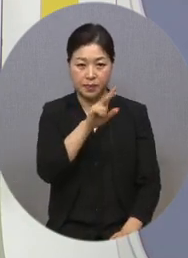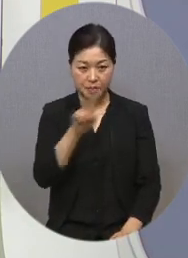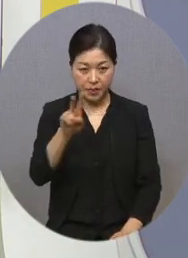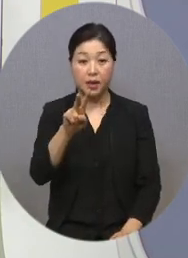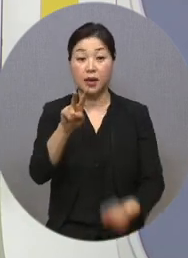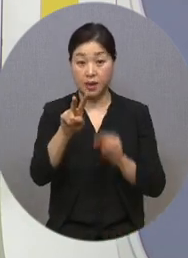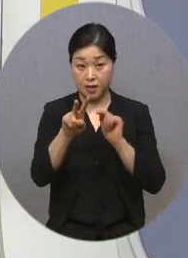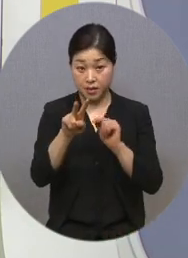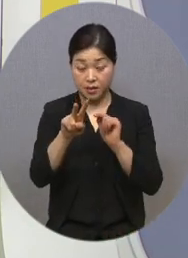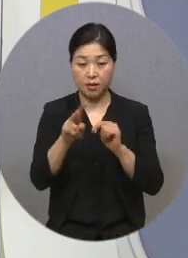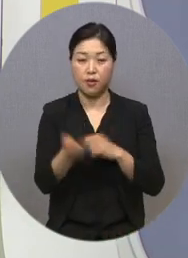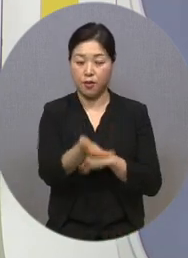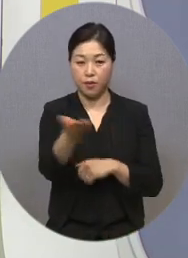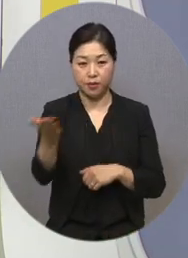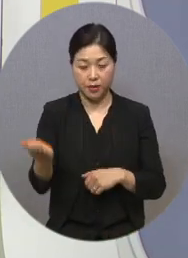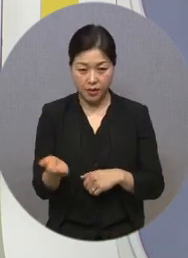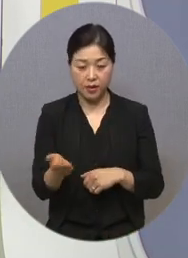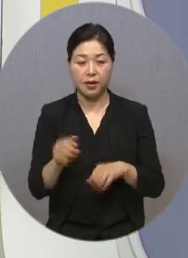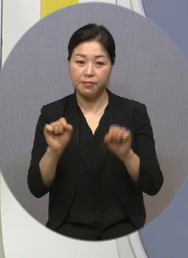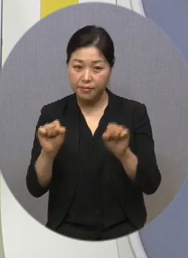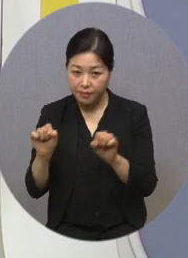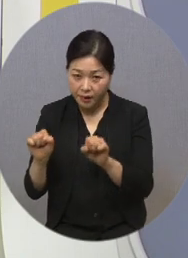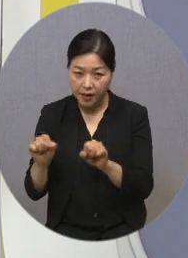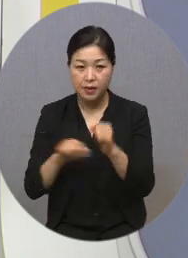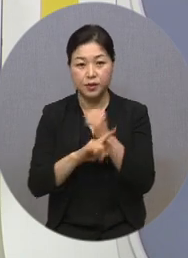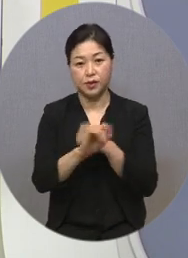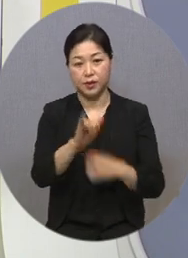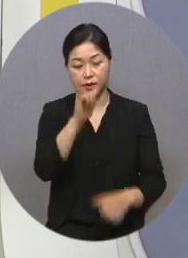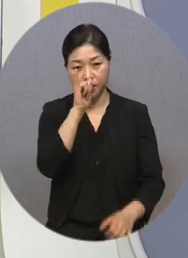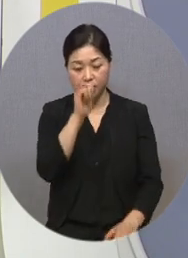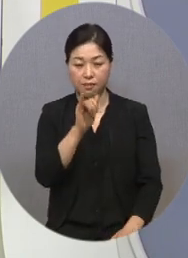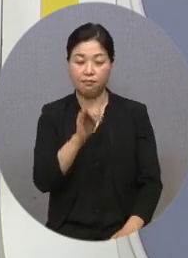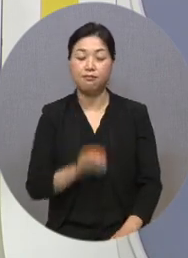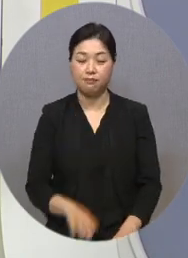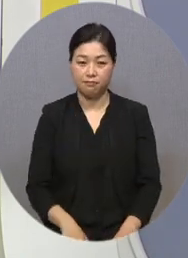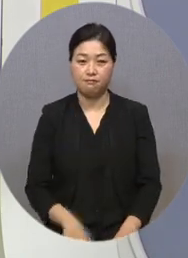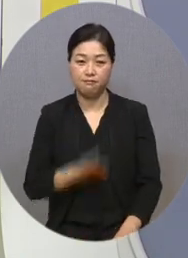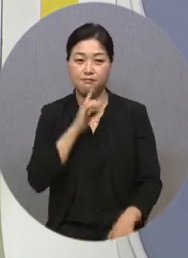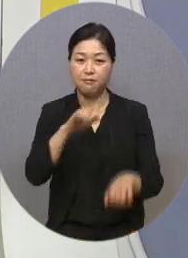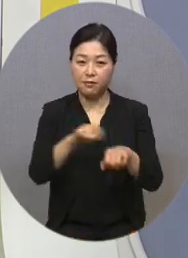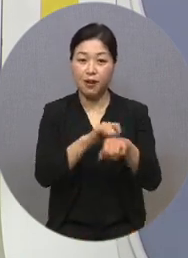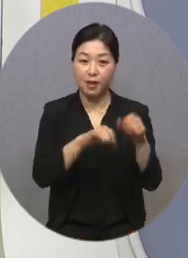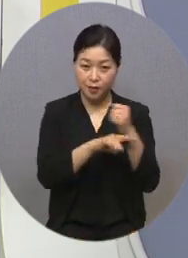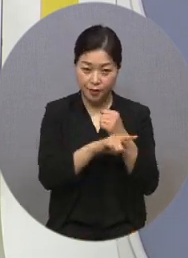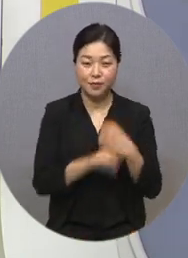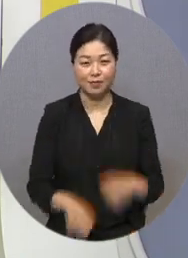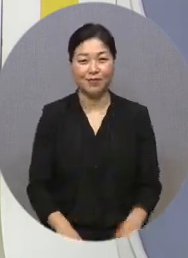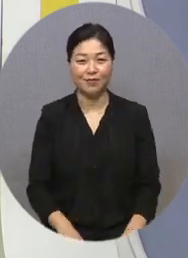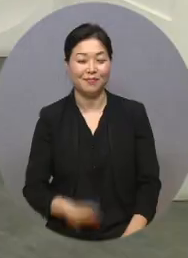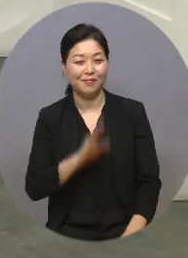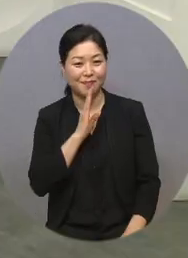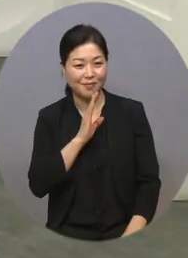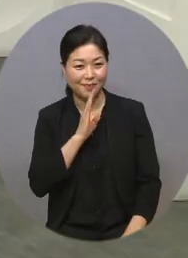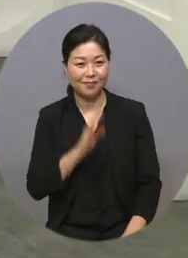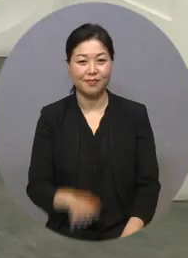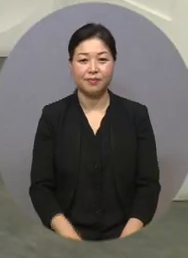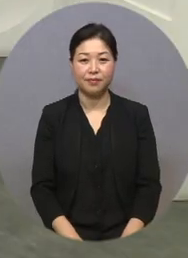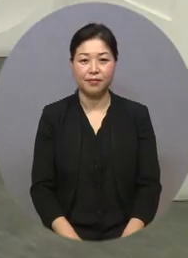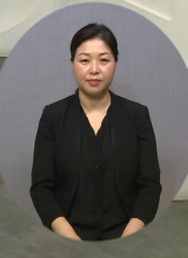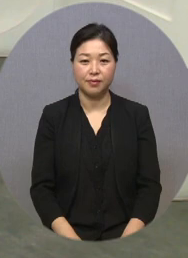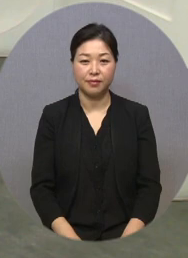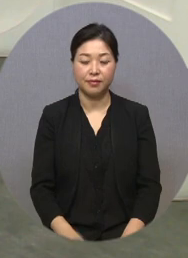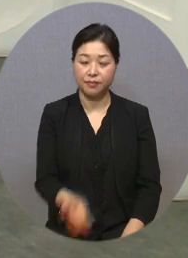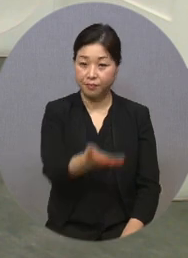스튜디오에서 여러분들께 인사드리는 이유가 있습니다. 아주 특별한 이유죠. 그렇습니다. 네. 여기